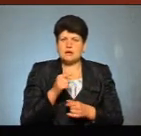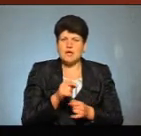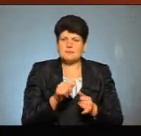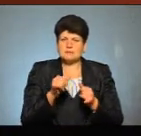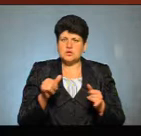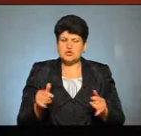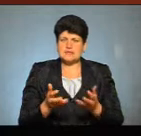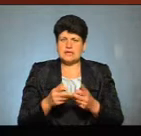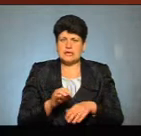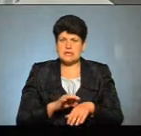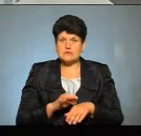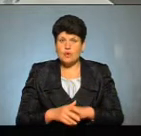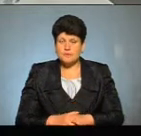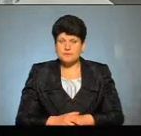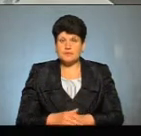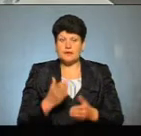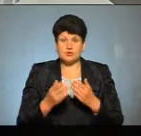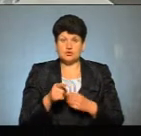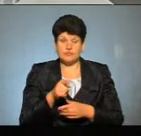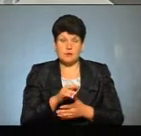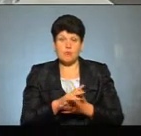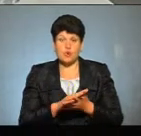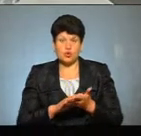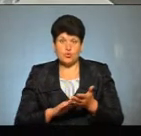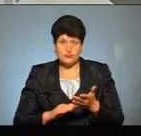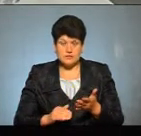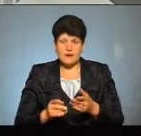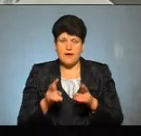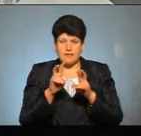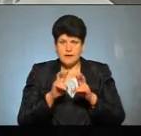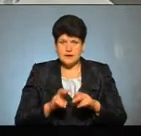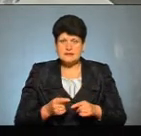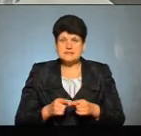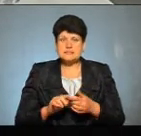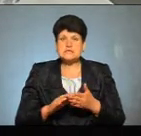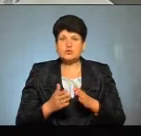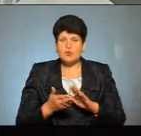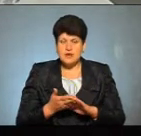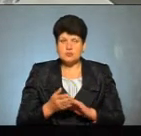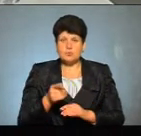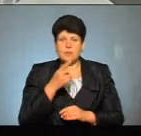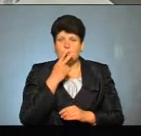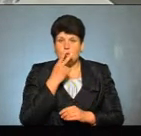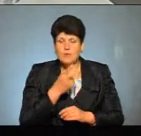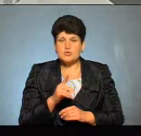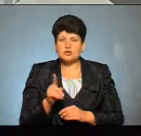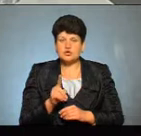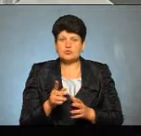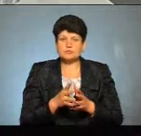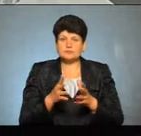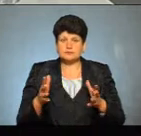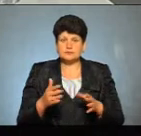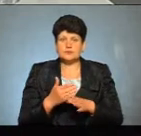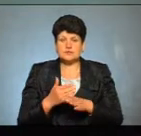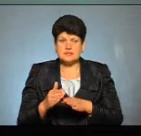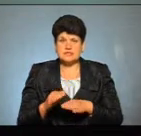збільшується кількість хворих? Якщо би продовжити далі аналіз цієї ситуації, то ми би побачили, що левова частка